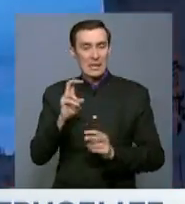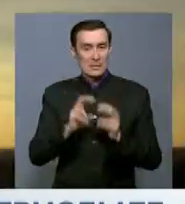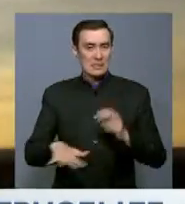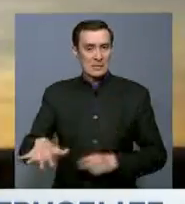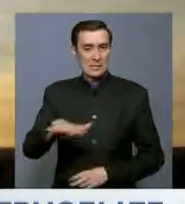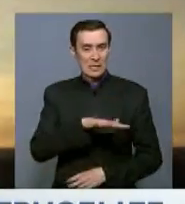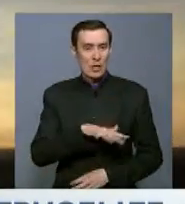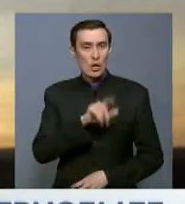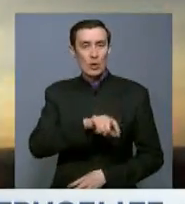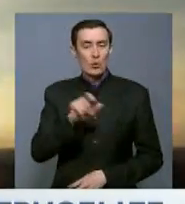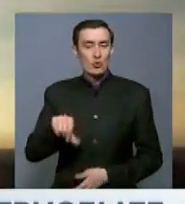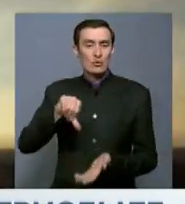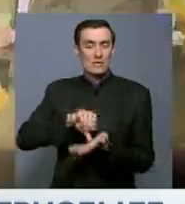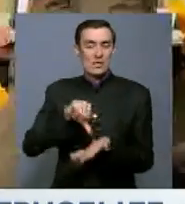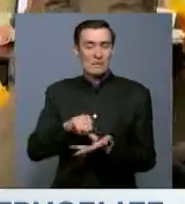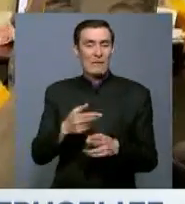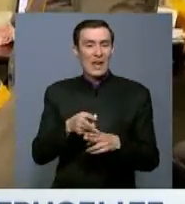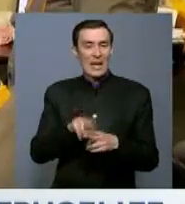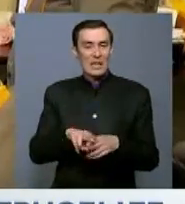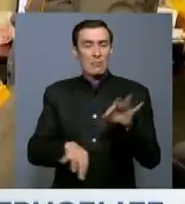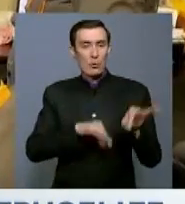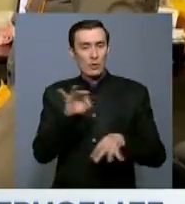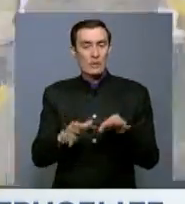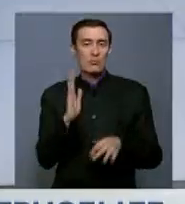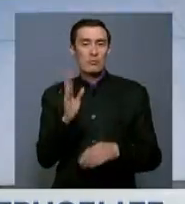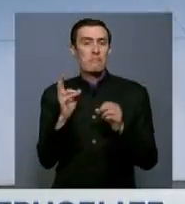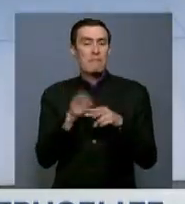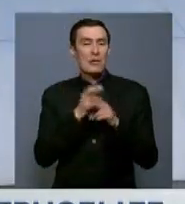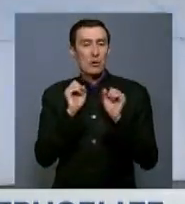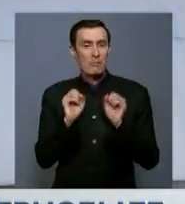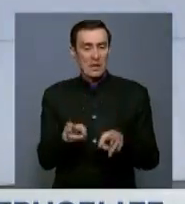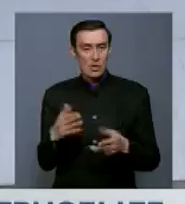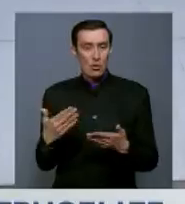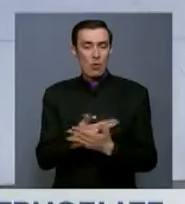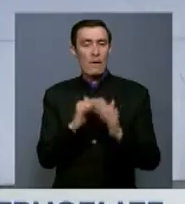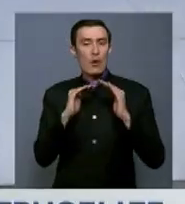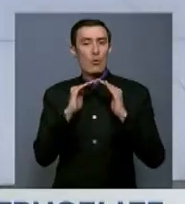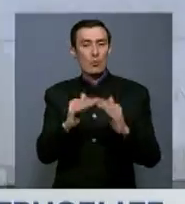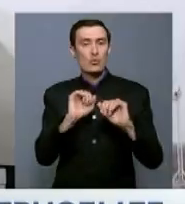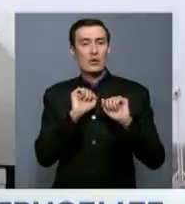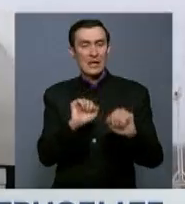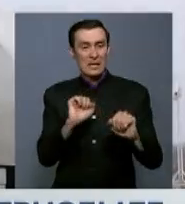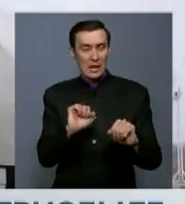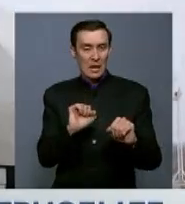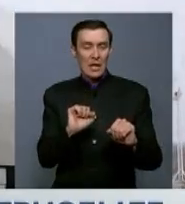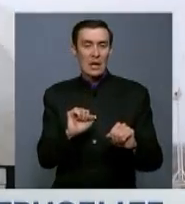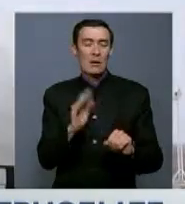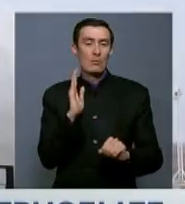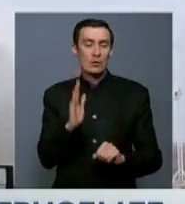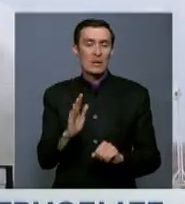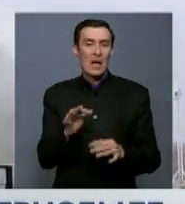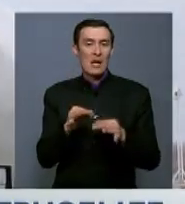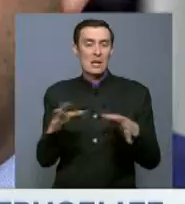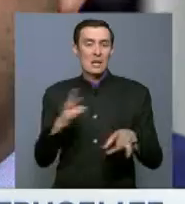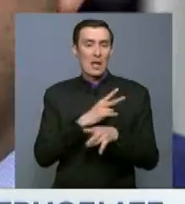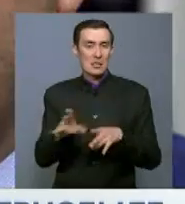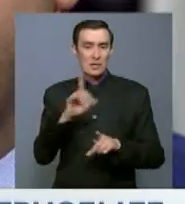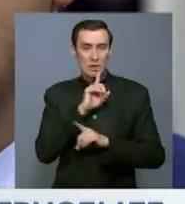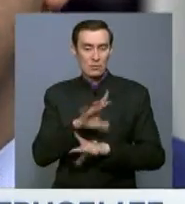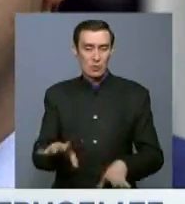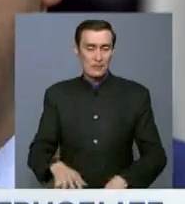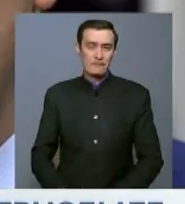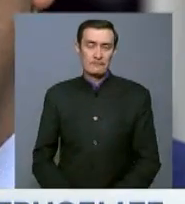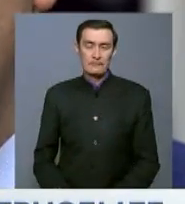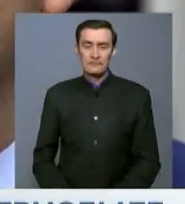отчуждения. Люди, задействованные в реализации проекта, будут в безопасности. Новое укрытие над аварийным энергоблоком защитит от радиации.